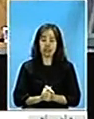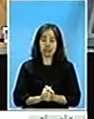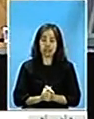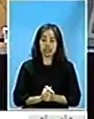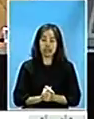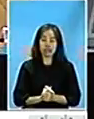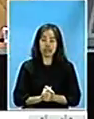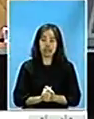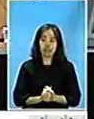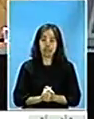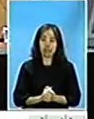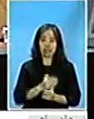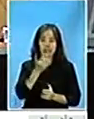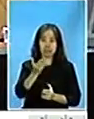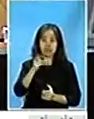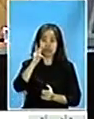เชิญท่านก่อน